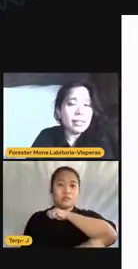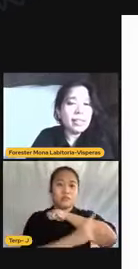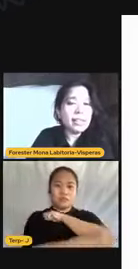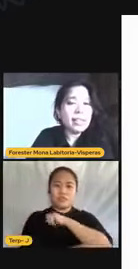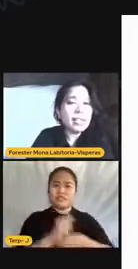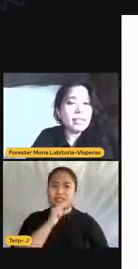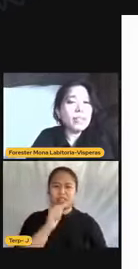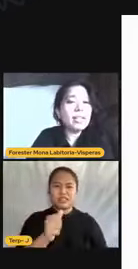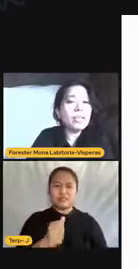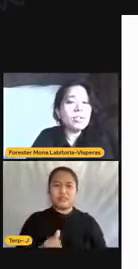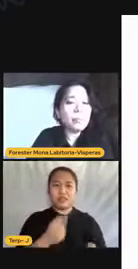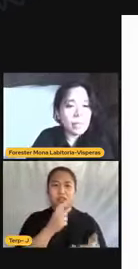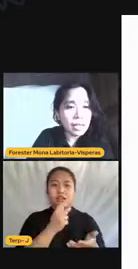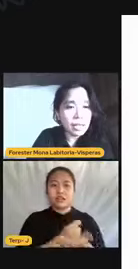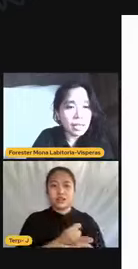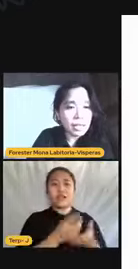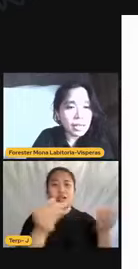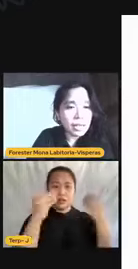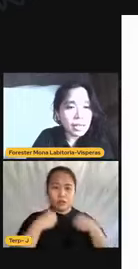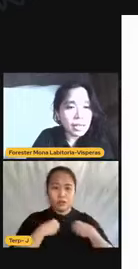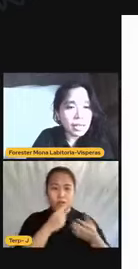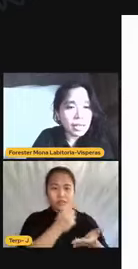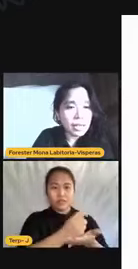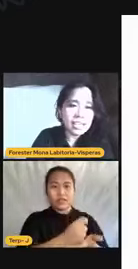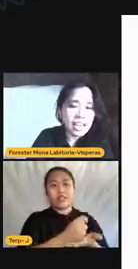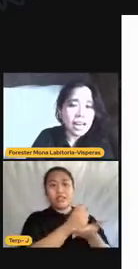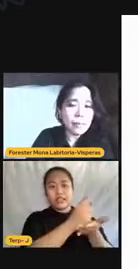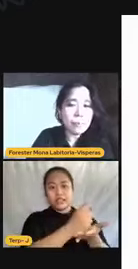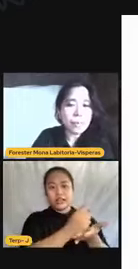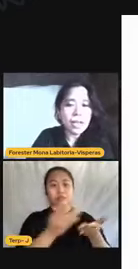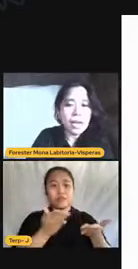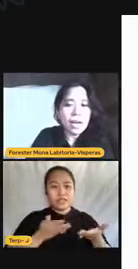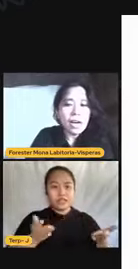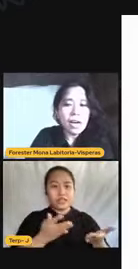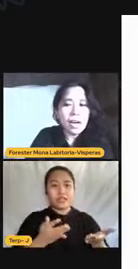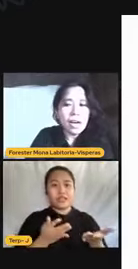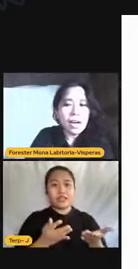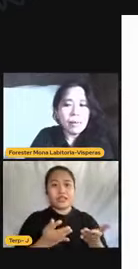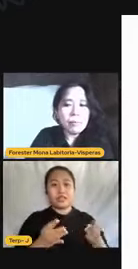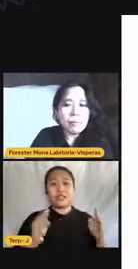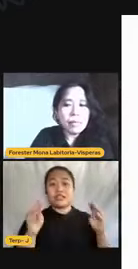therapy na nare-receive nila dito sa Manila, doon sa probinsya nila.